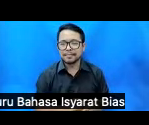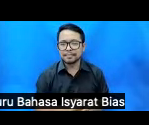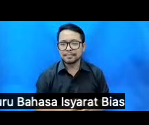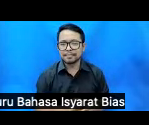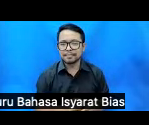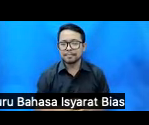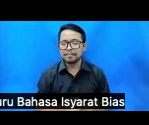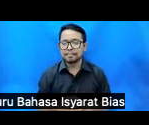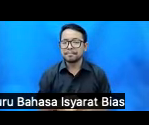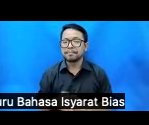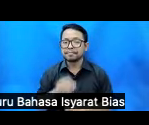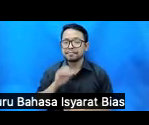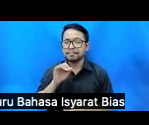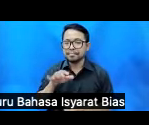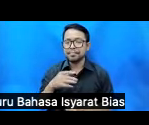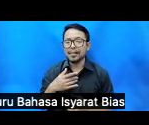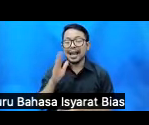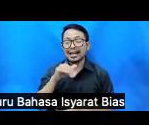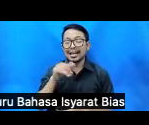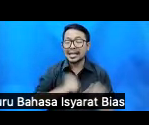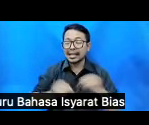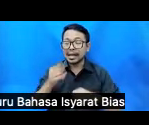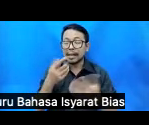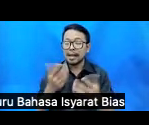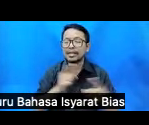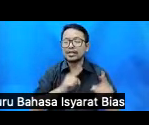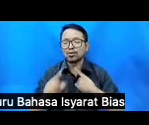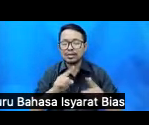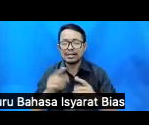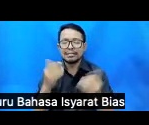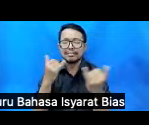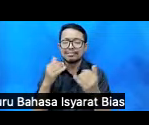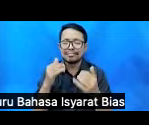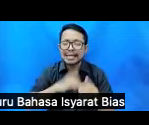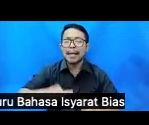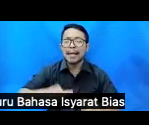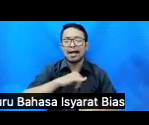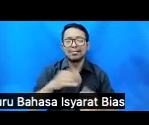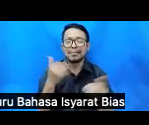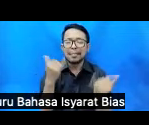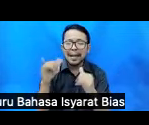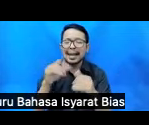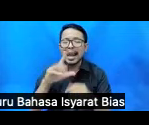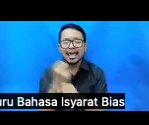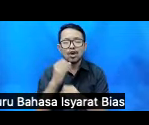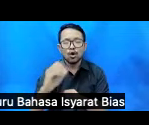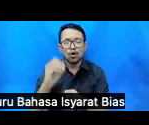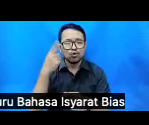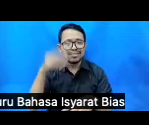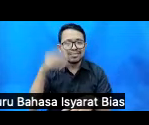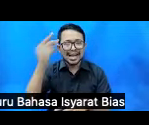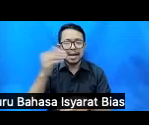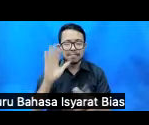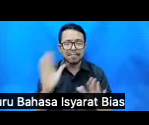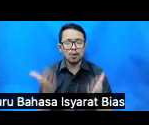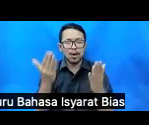Hari ini kegiatannya diskusi bersama, terus tuh main Lego, itu menyusun merancang bangunan dari semua yang